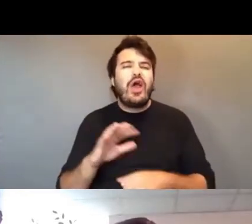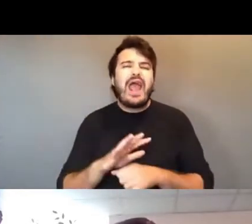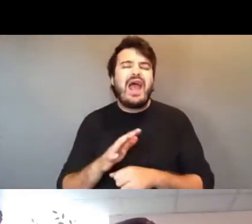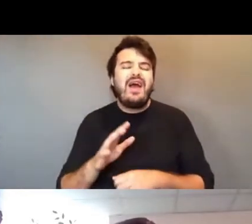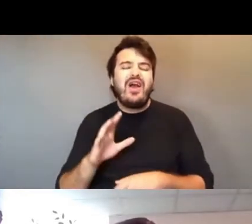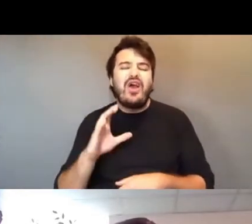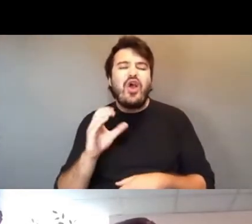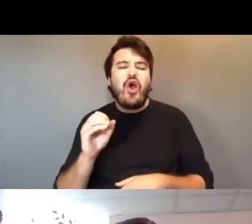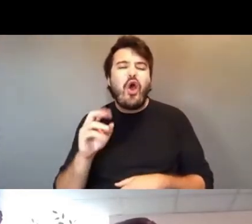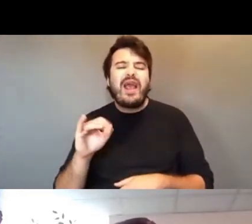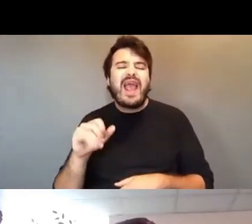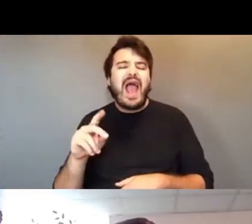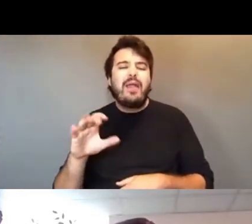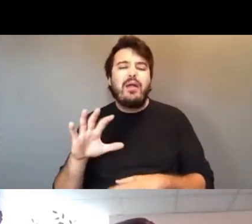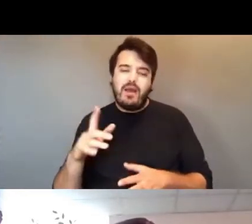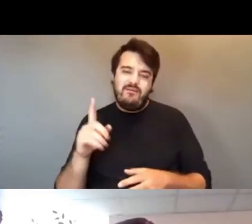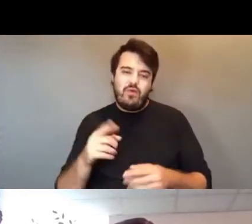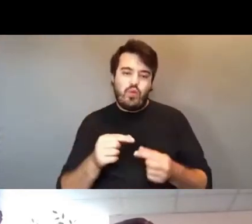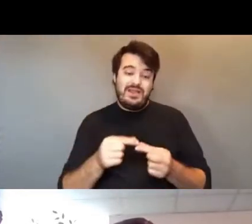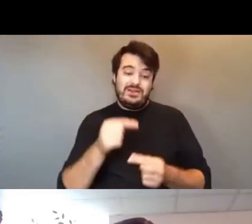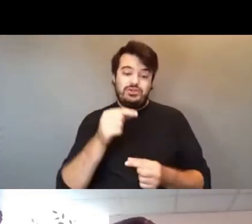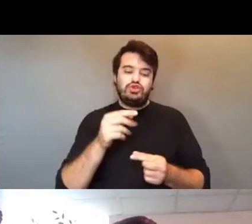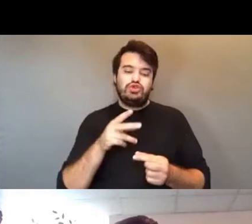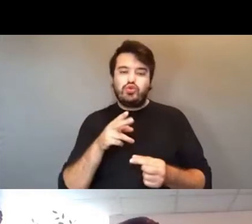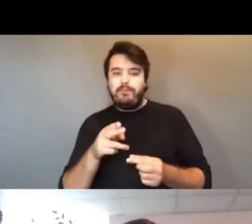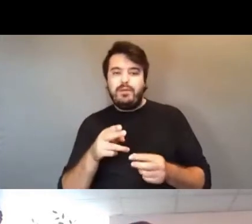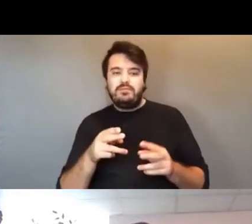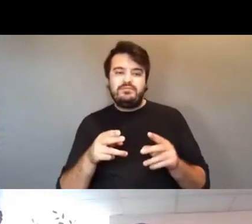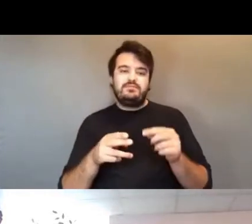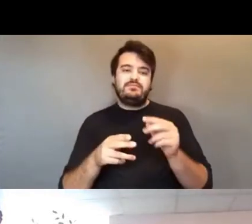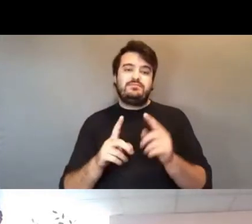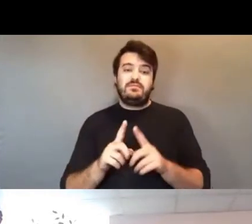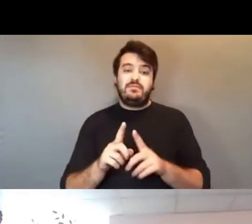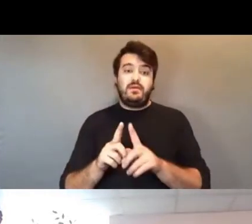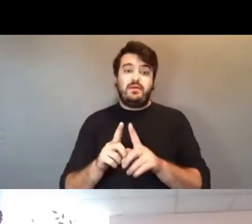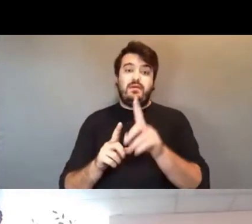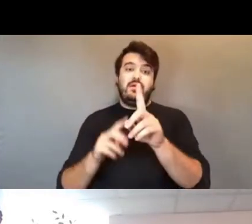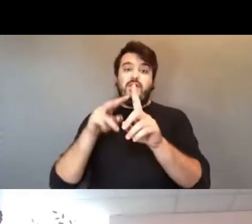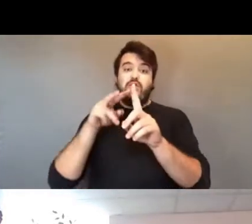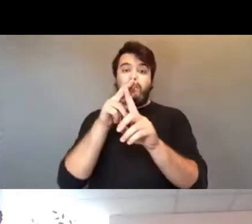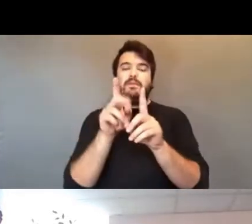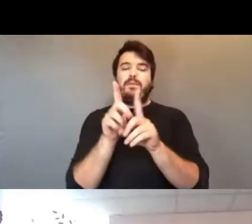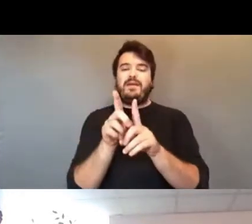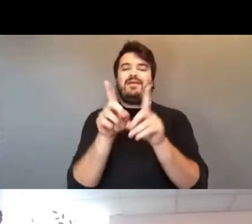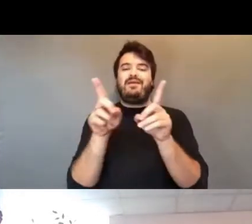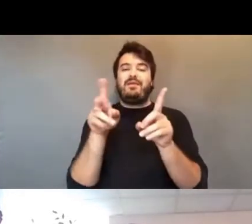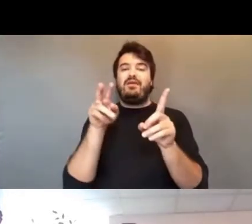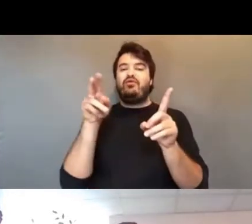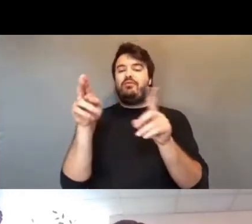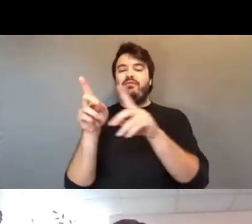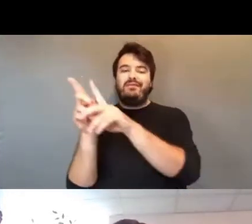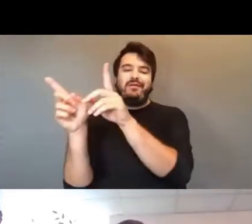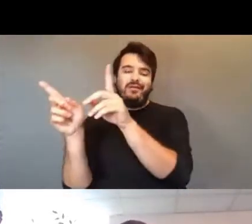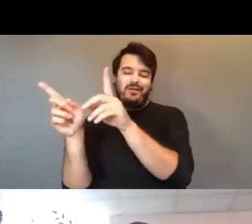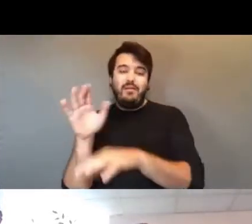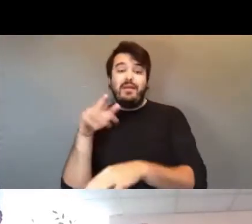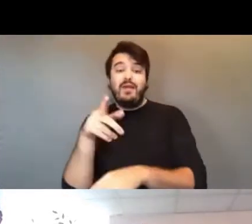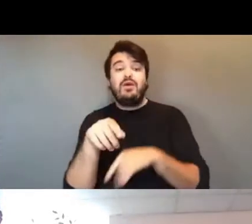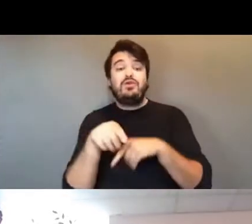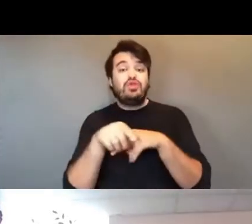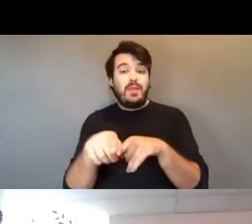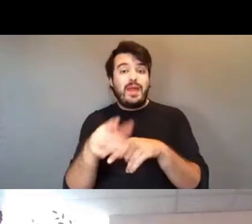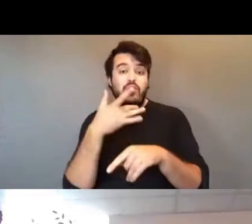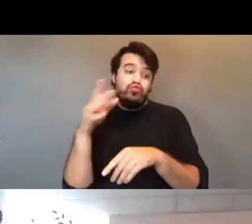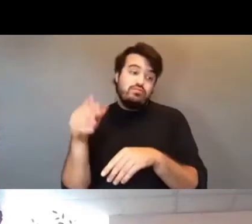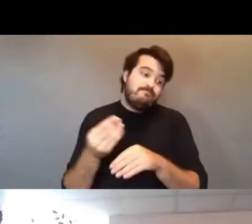coupant quelques tiges par le haut comme ceci. Et puis, quand on veut l'intégrer au jardin, qu'est-ce qu'on peut faire? Eh